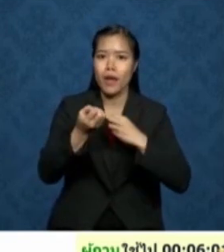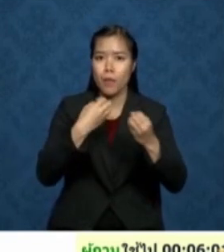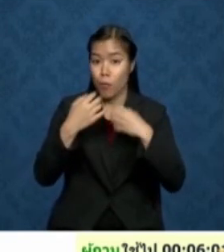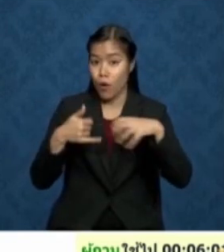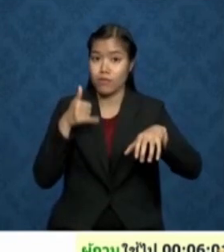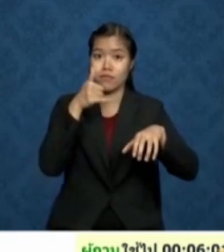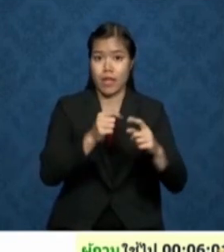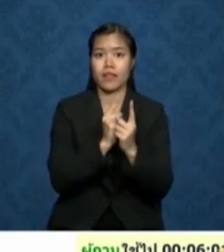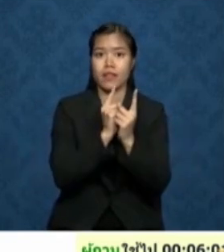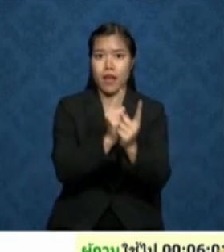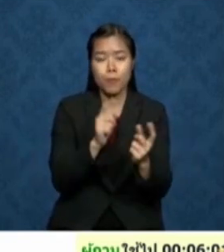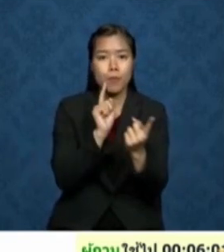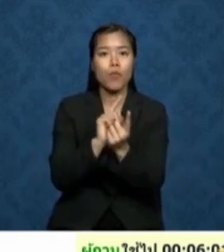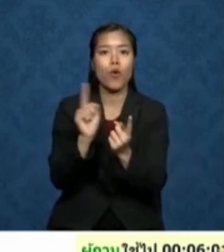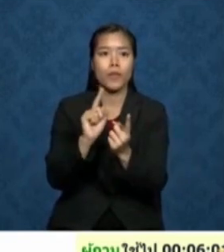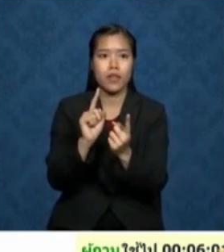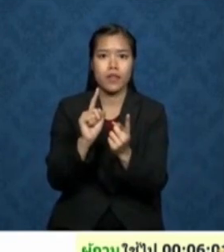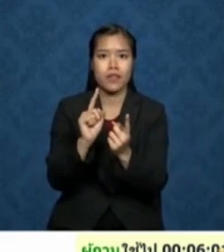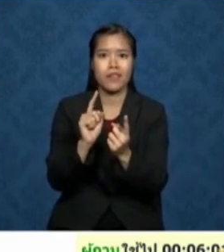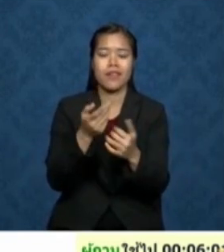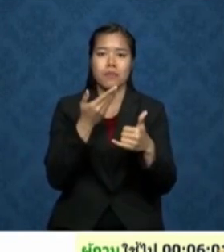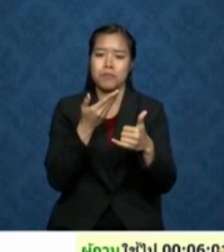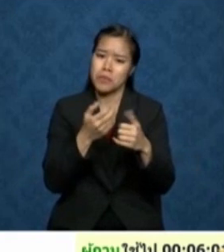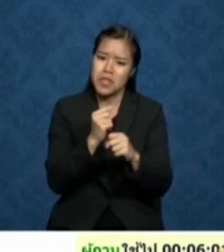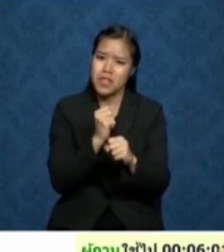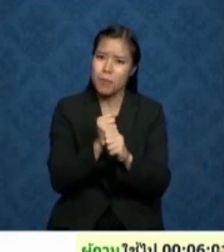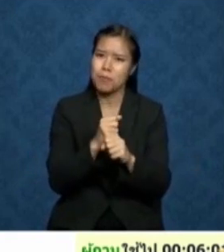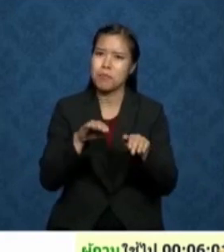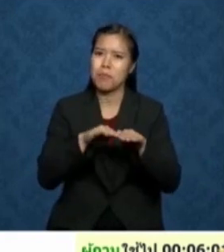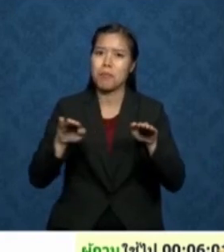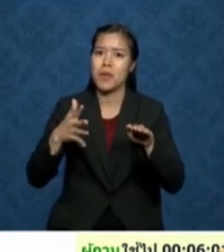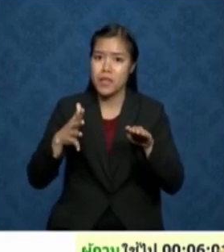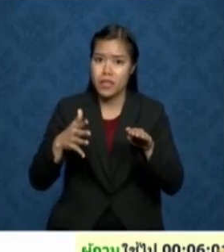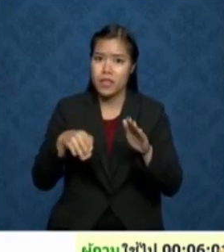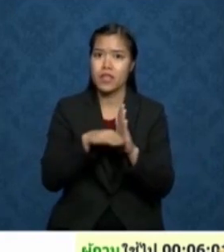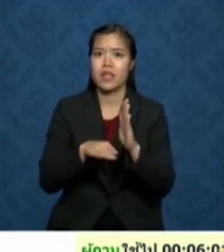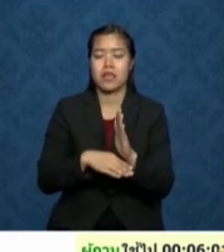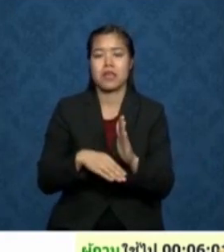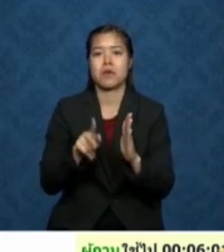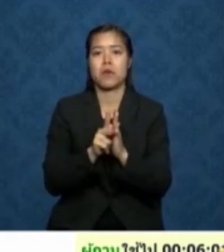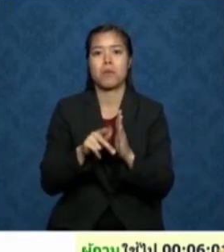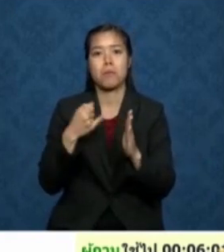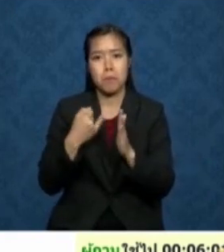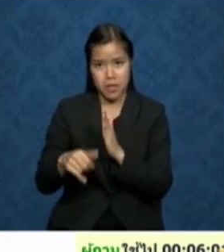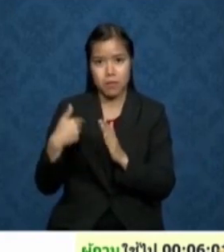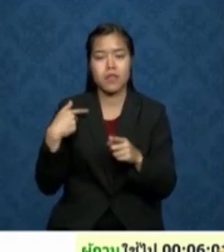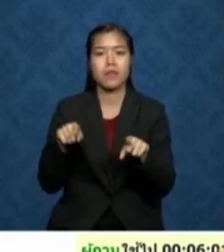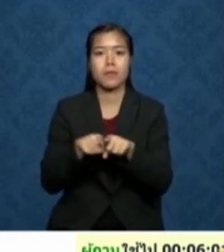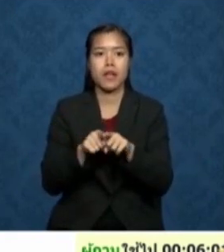บว่าเราก็พบการกระทำที่มความผิดเหมือนกันผู้ประกอบการรัซ้อค่าเปลือก